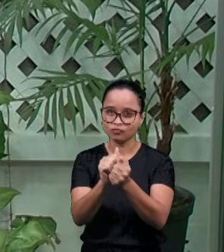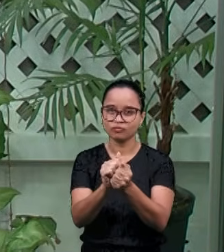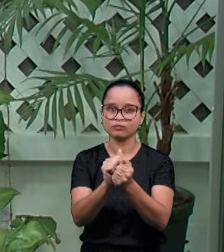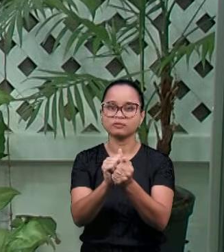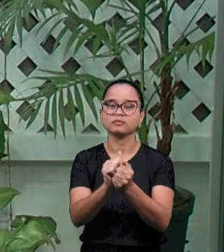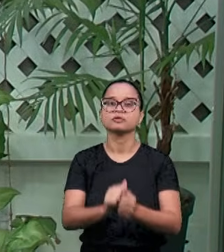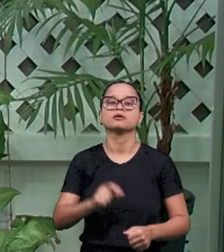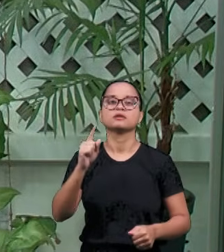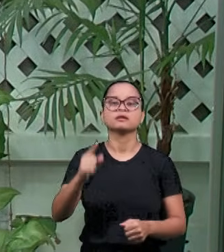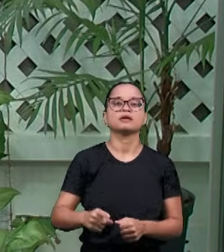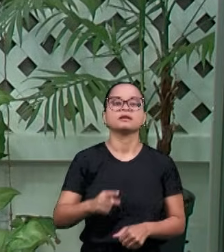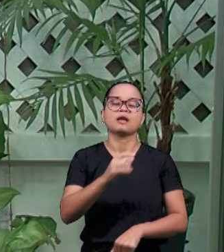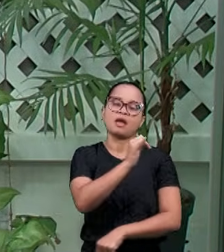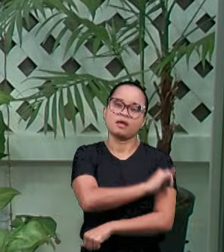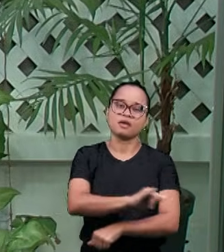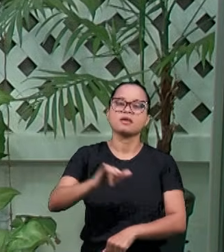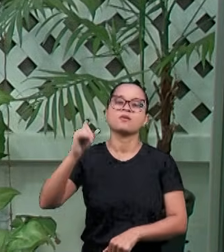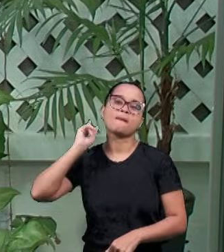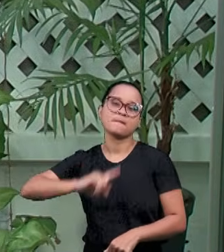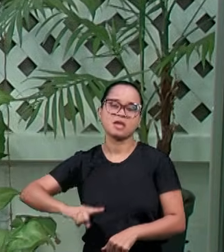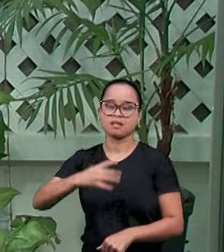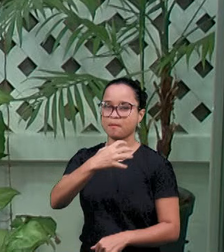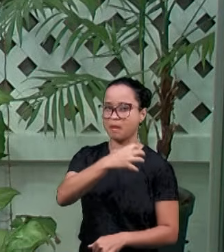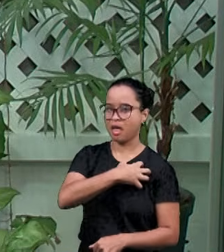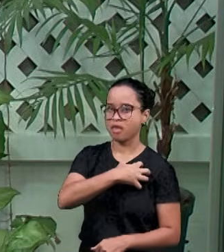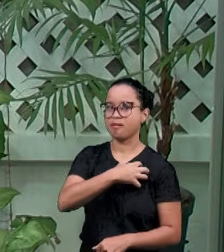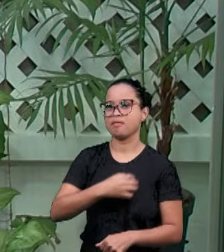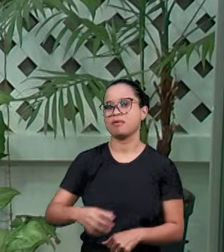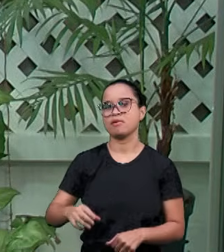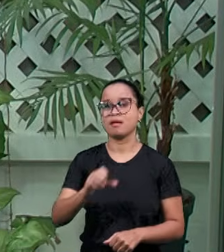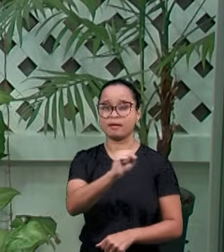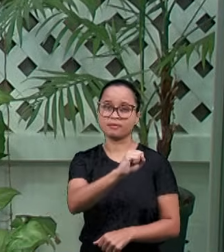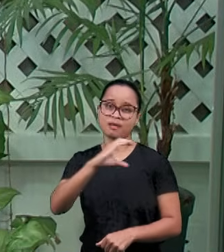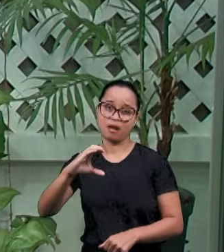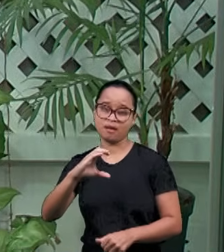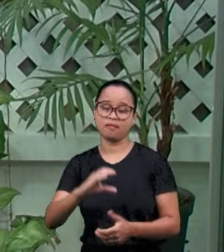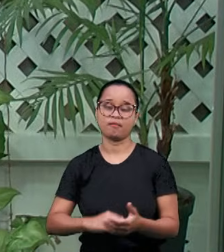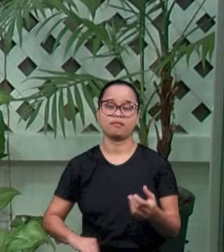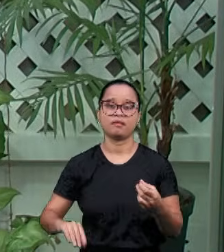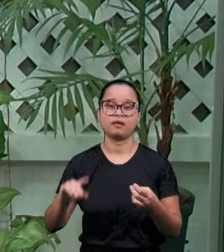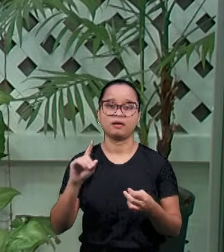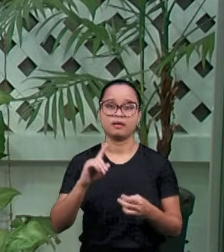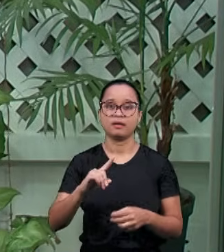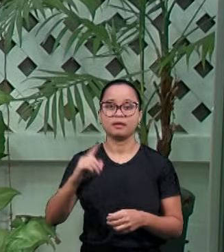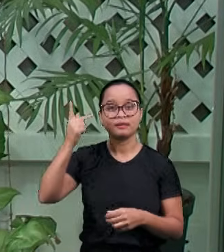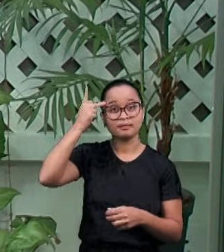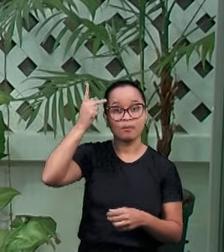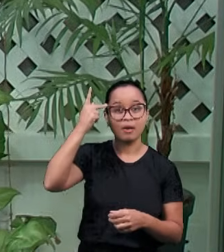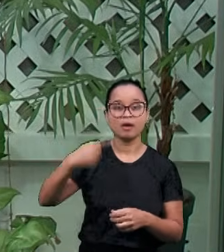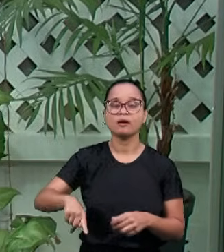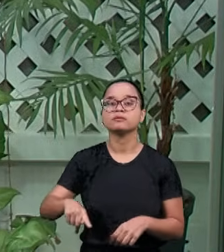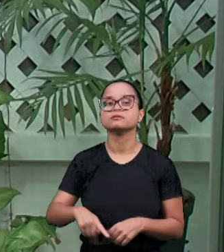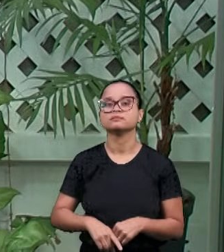groupe de Rio de Janeiro, Minas Gerais, Bahia, Santa Catarina, São Paulo, Espírito